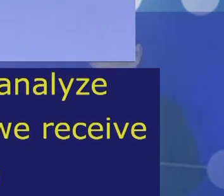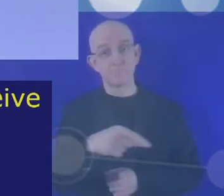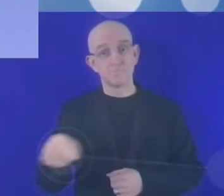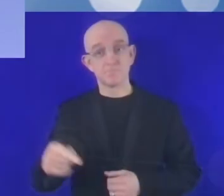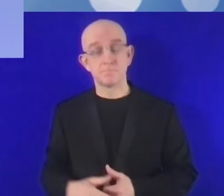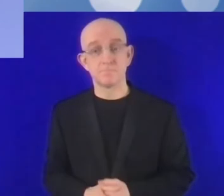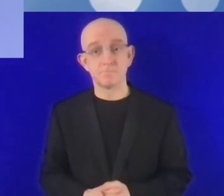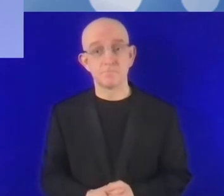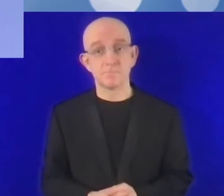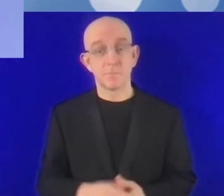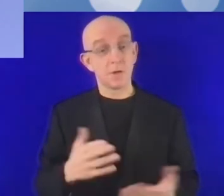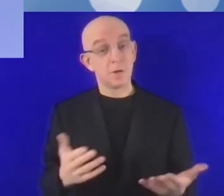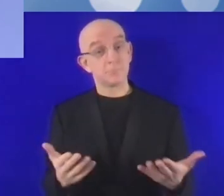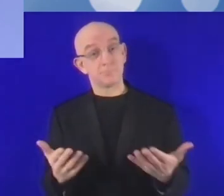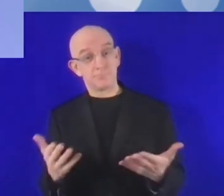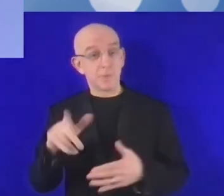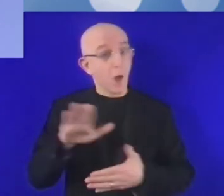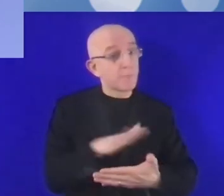onde. Scientifiquement parlant,